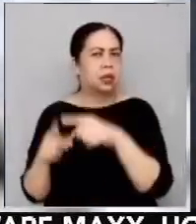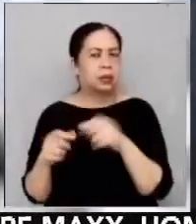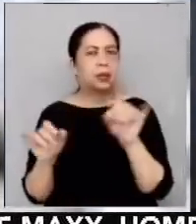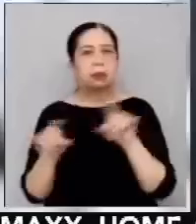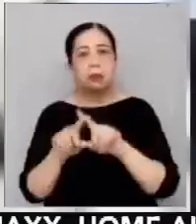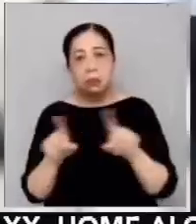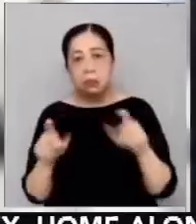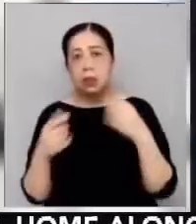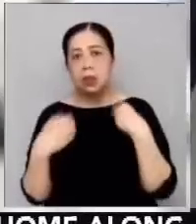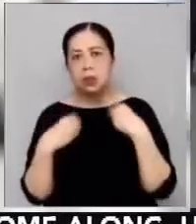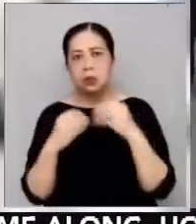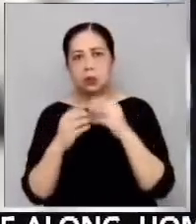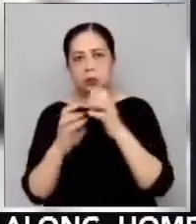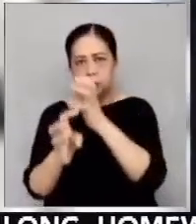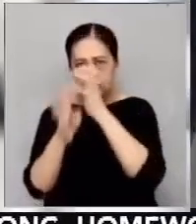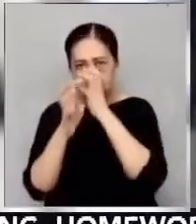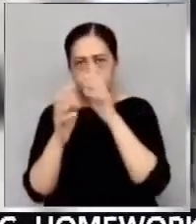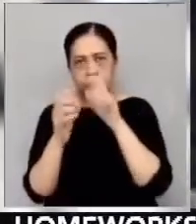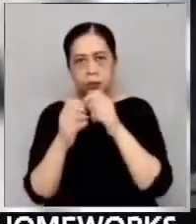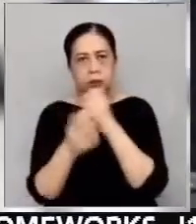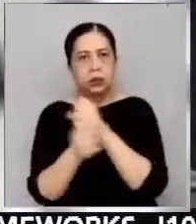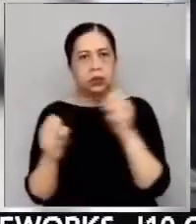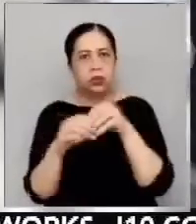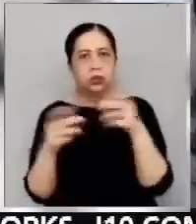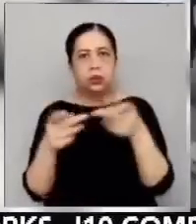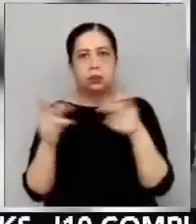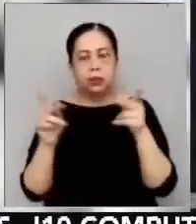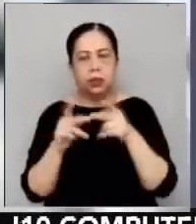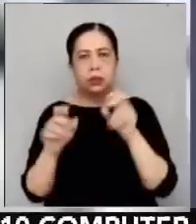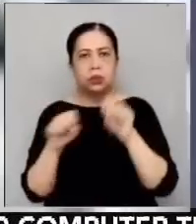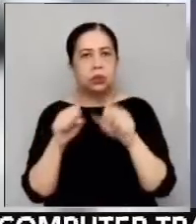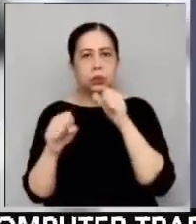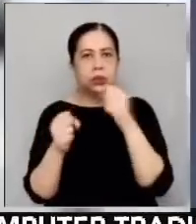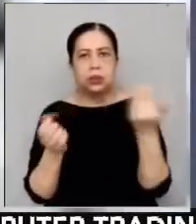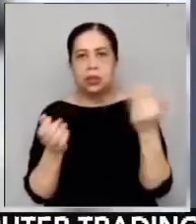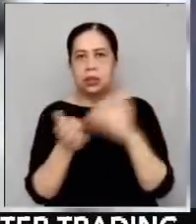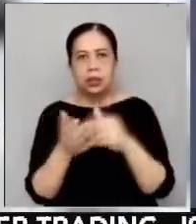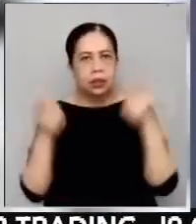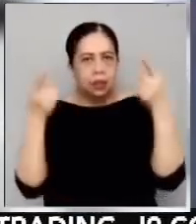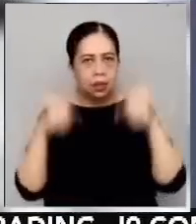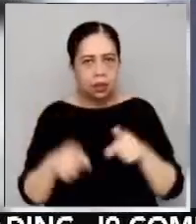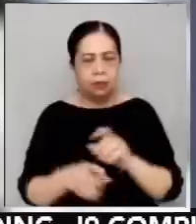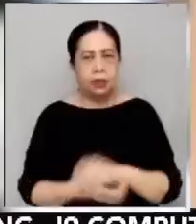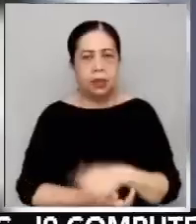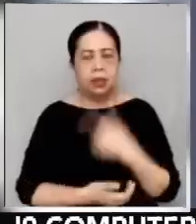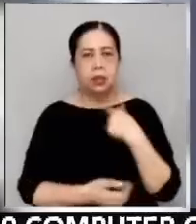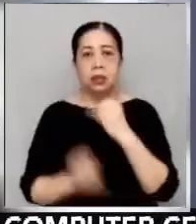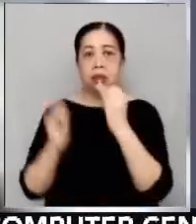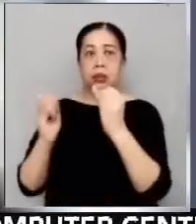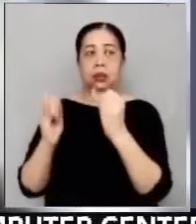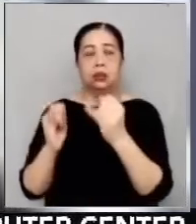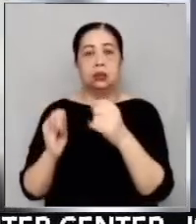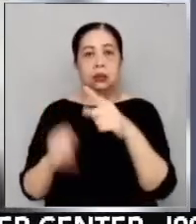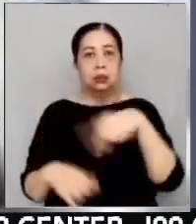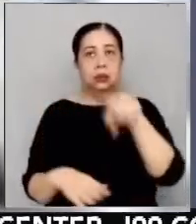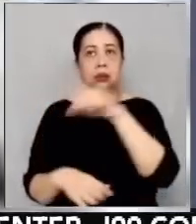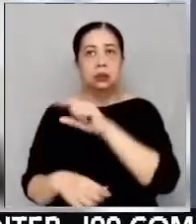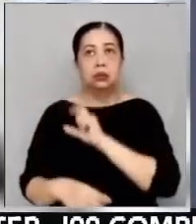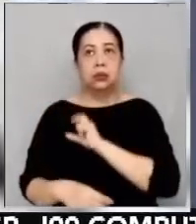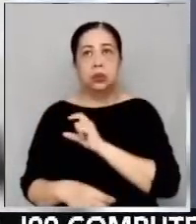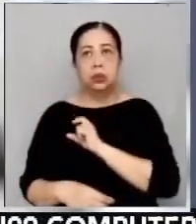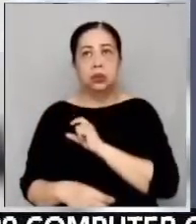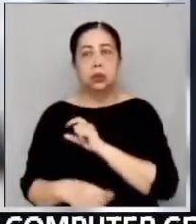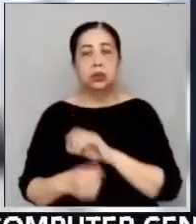mas papaitingin daw nila ang seguridad sa lugar para hindi na ito maulit. I already directed all the police units natin